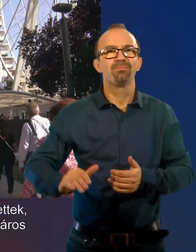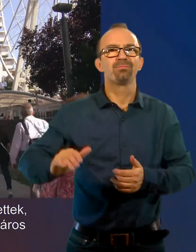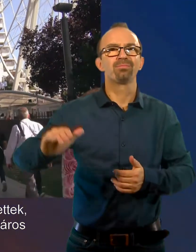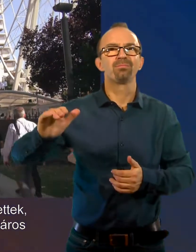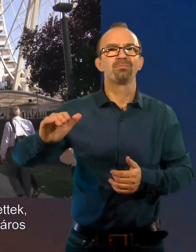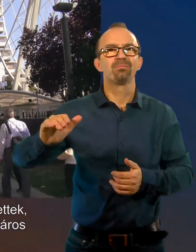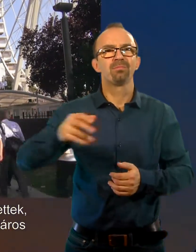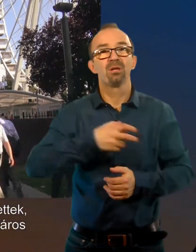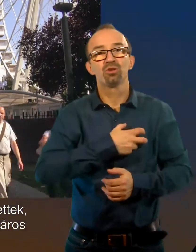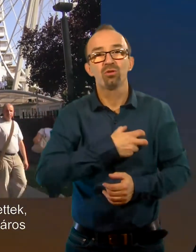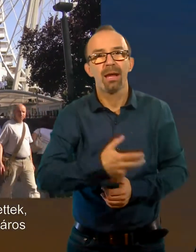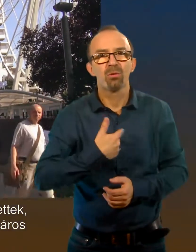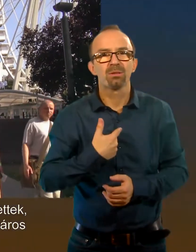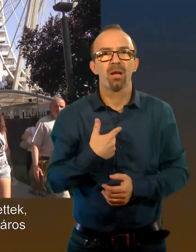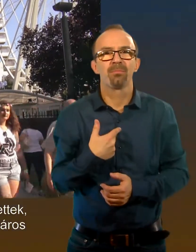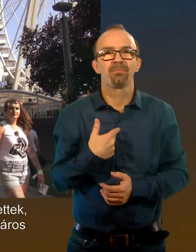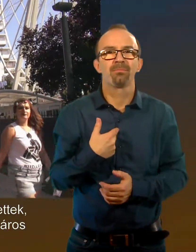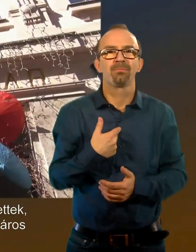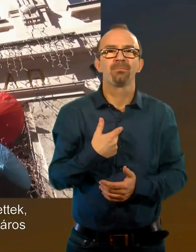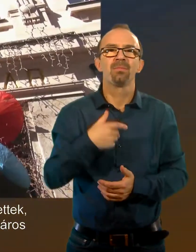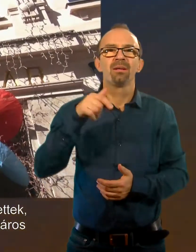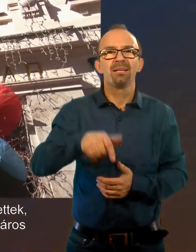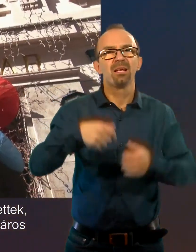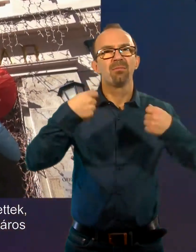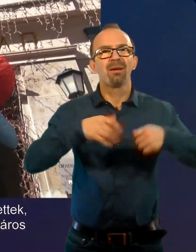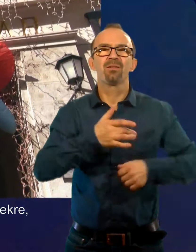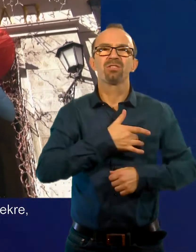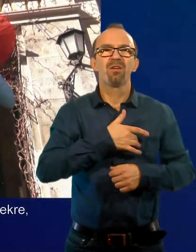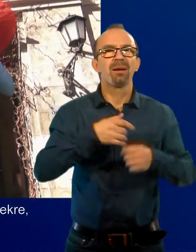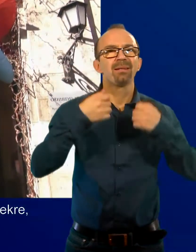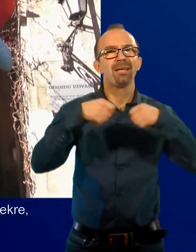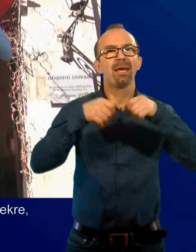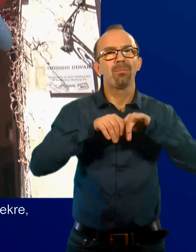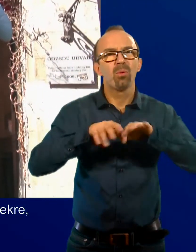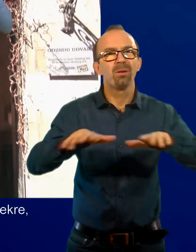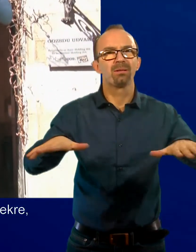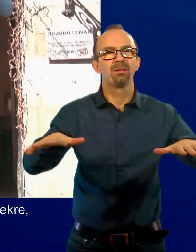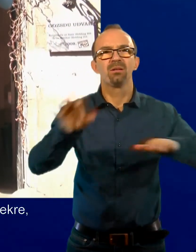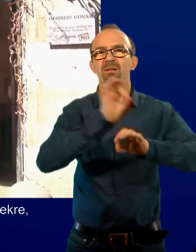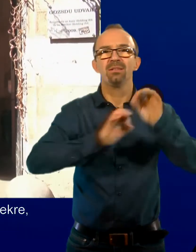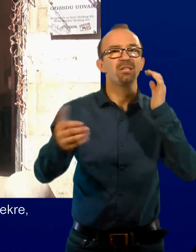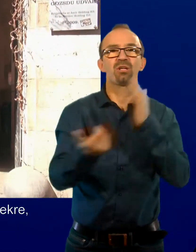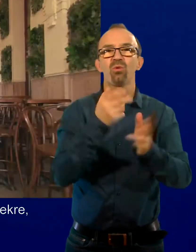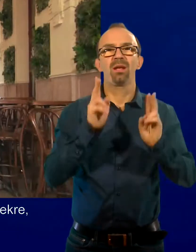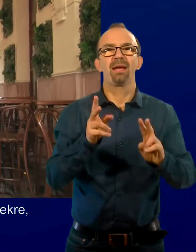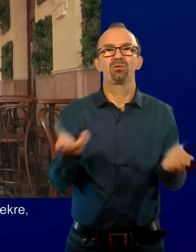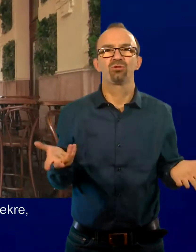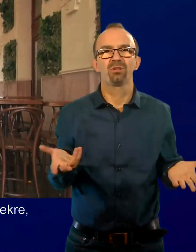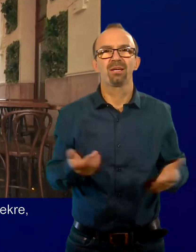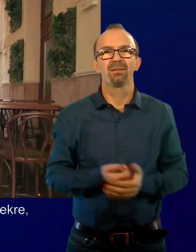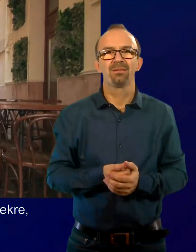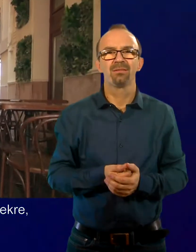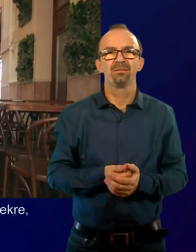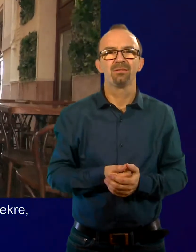lettek, akkor pedig rácsodálkoztam itt a belváros szívében kiépült teljesen új